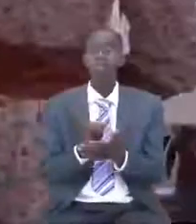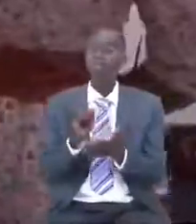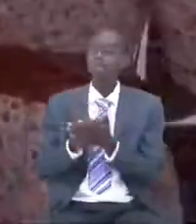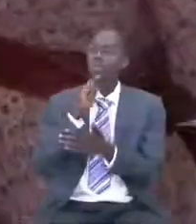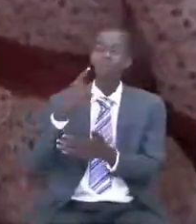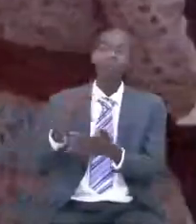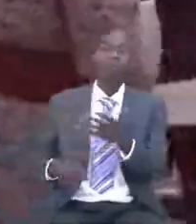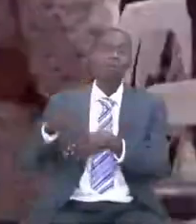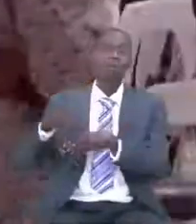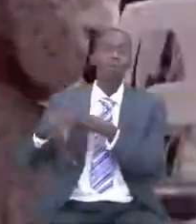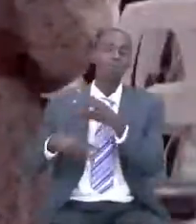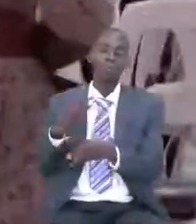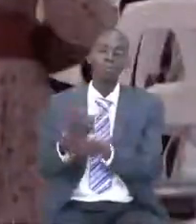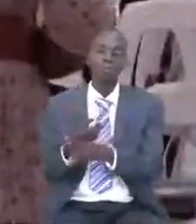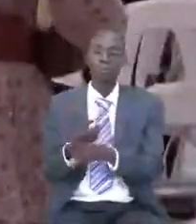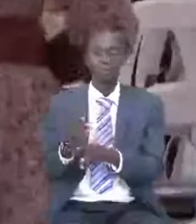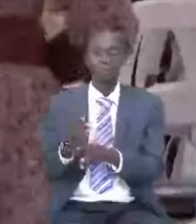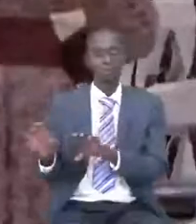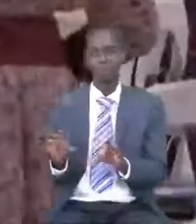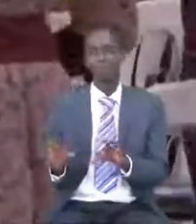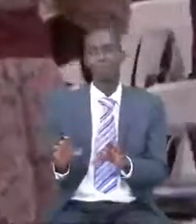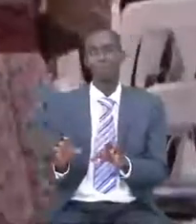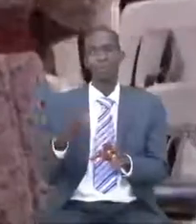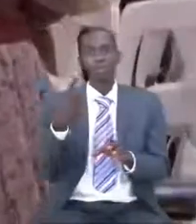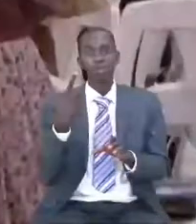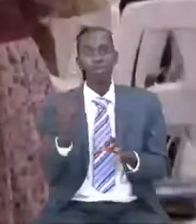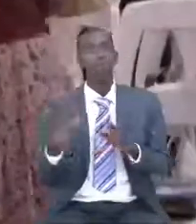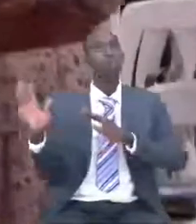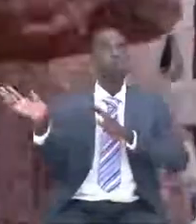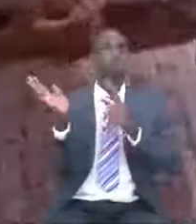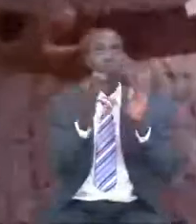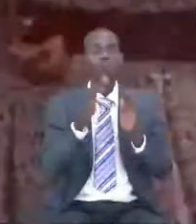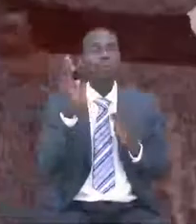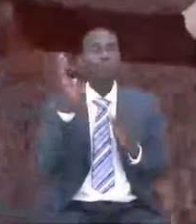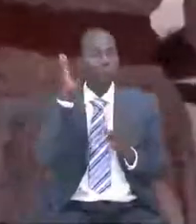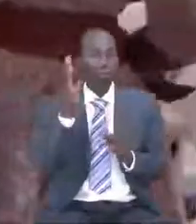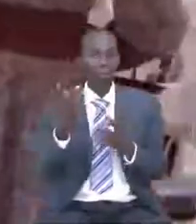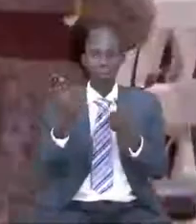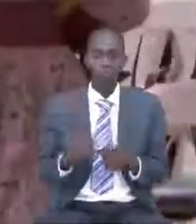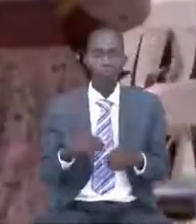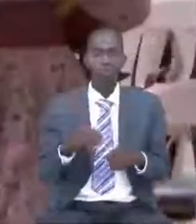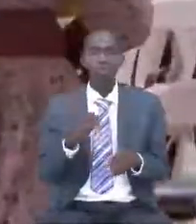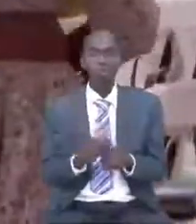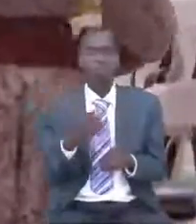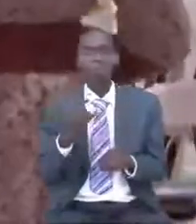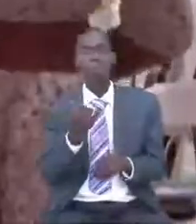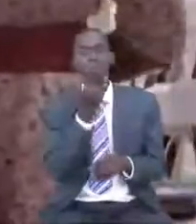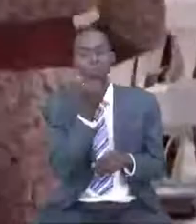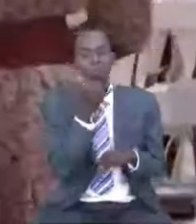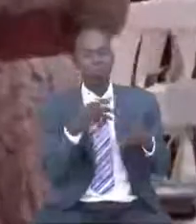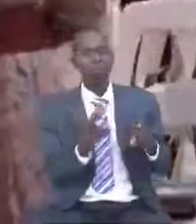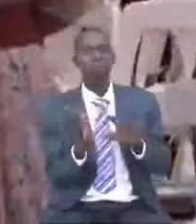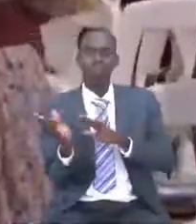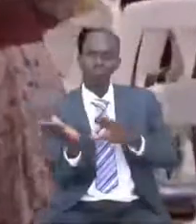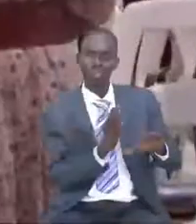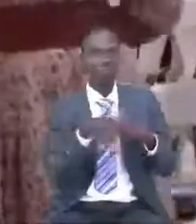Oublie cela. C'est comme ça le monde fonctionne. Le vent va souffler dans